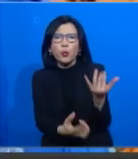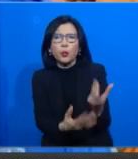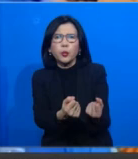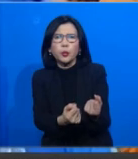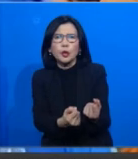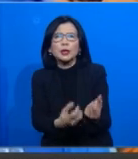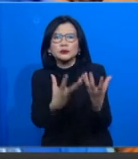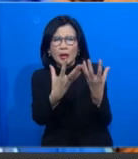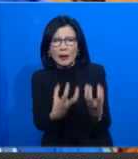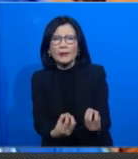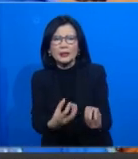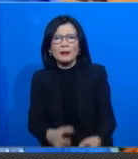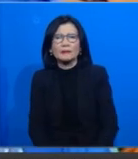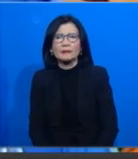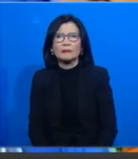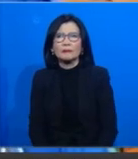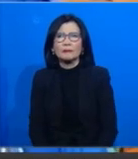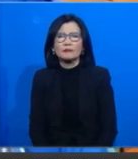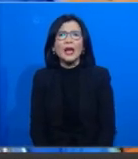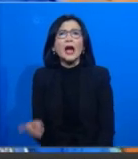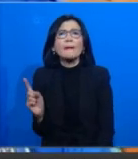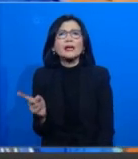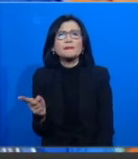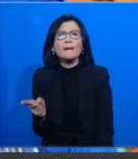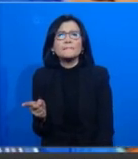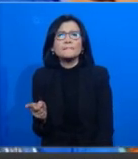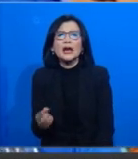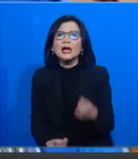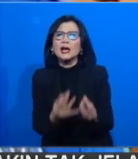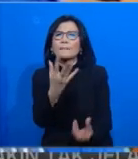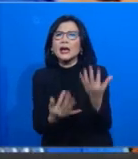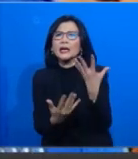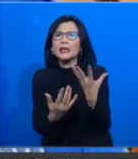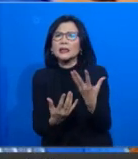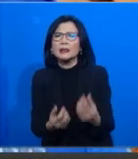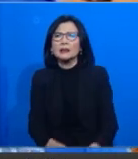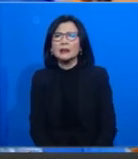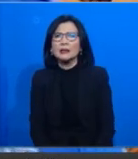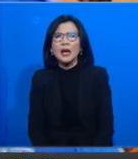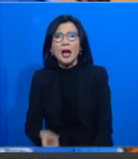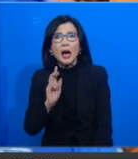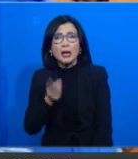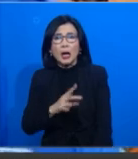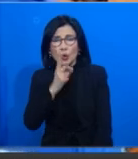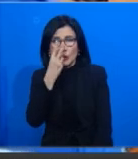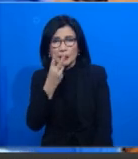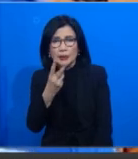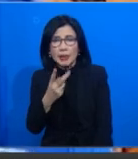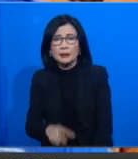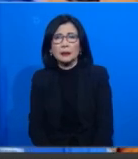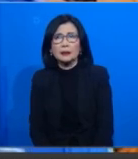sudah padam, tingkat pendinginan. Penyebab dari kebakaran? Sementara kalau dilihat itu di ruangan paling